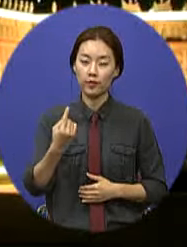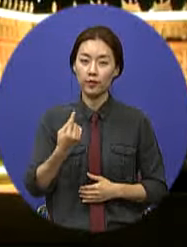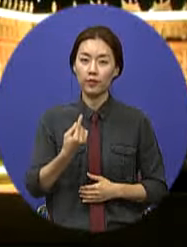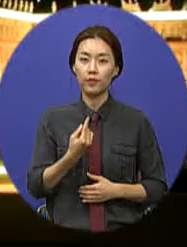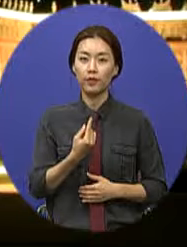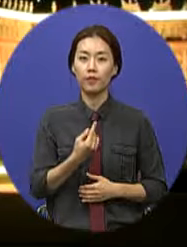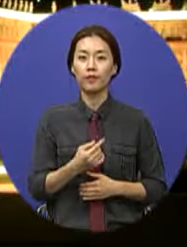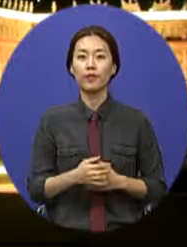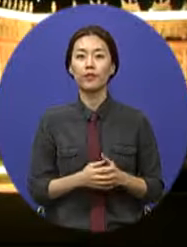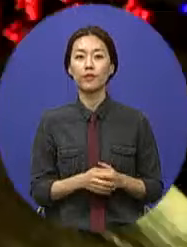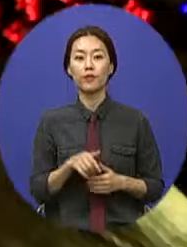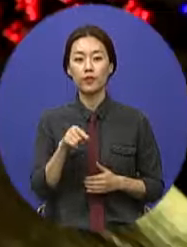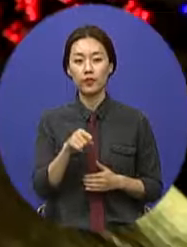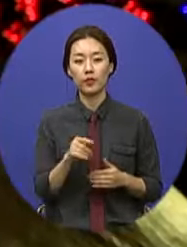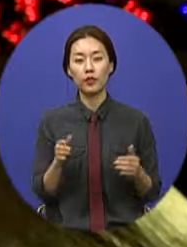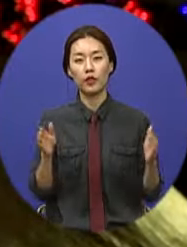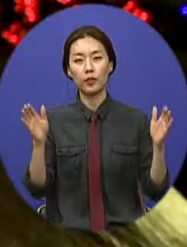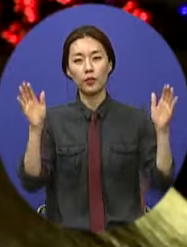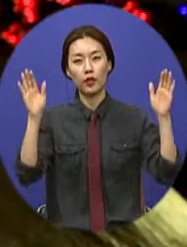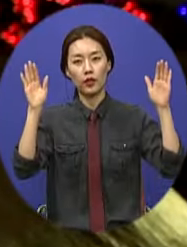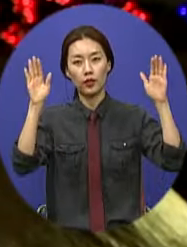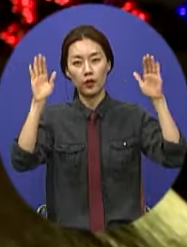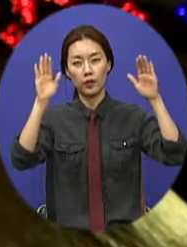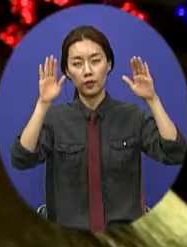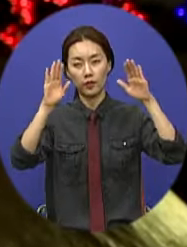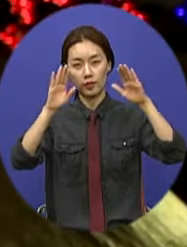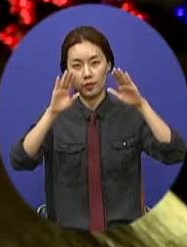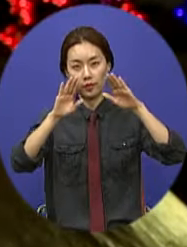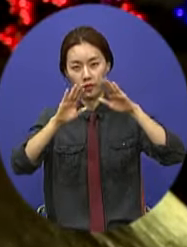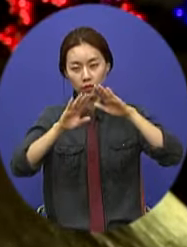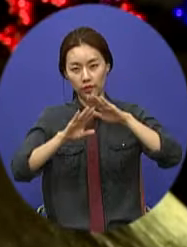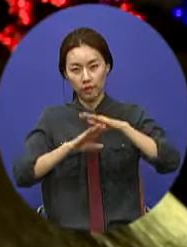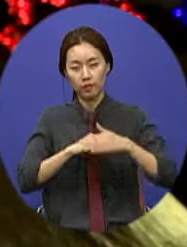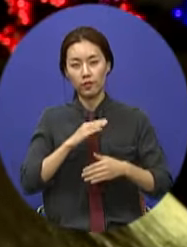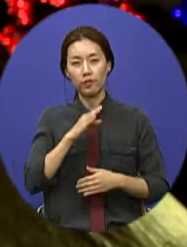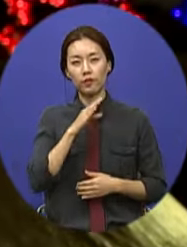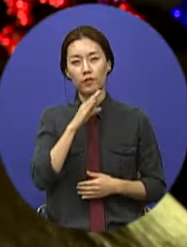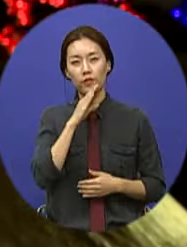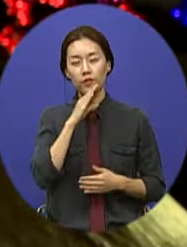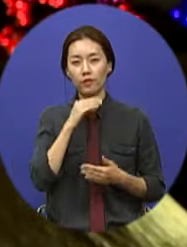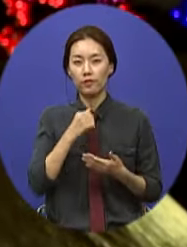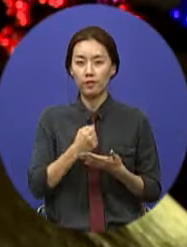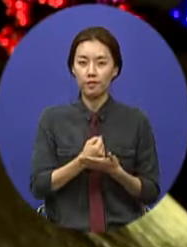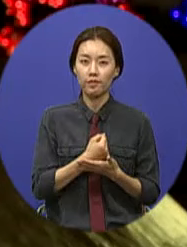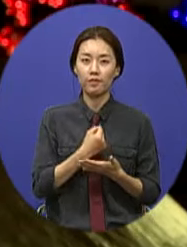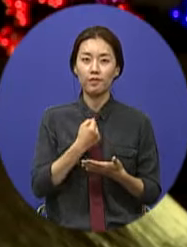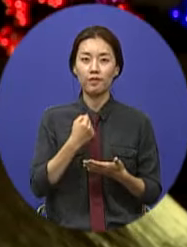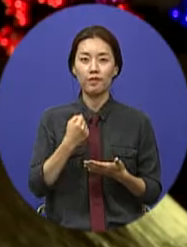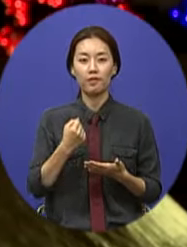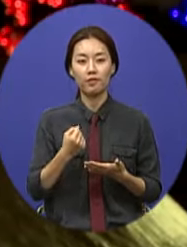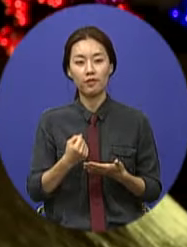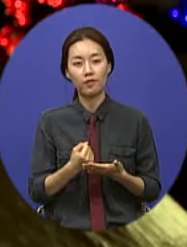내리는 이 밤도 해절 구려